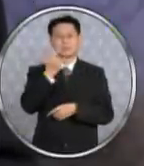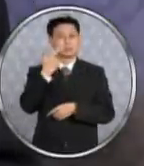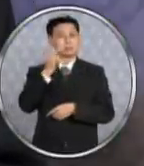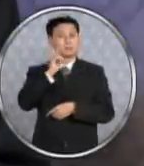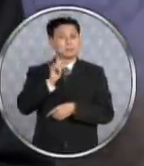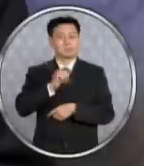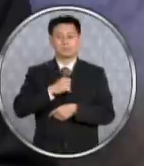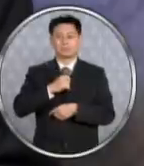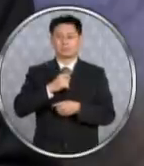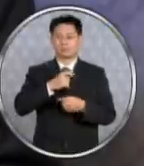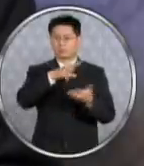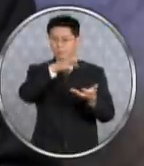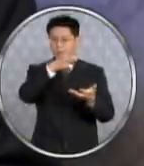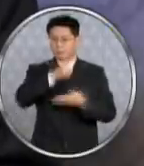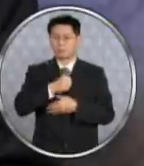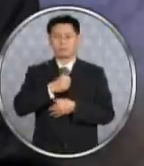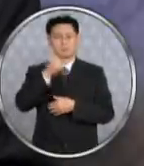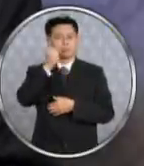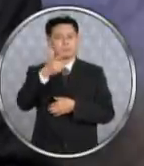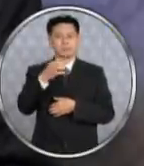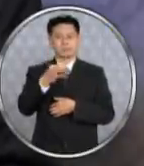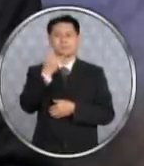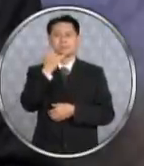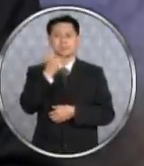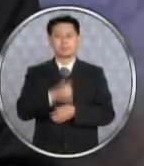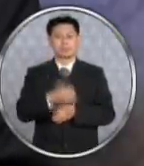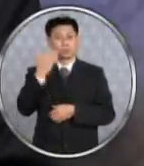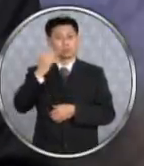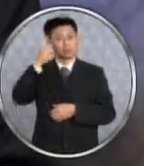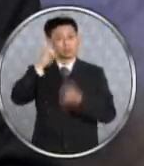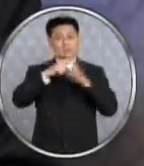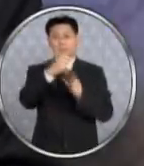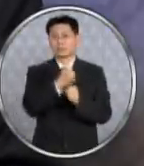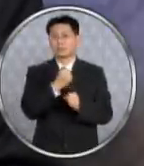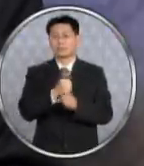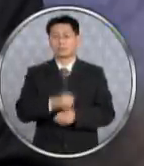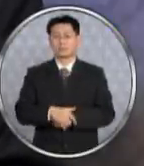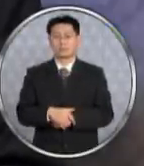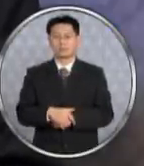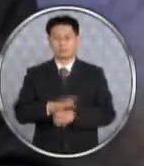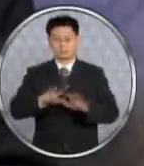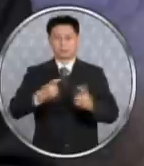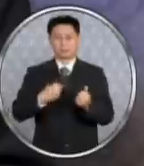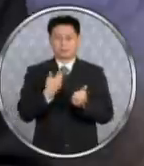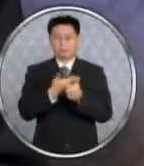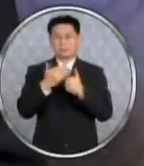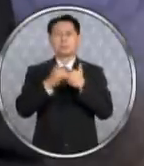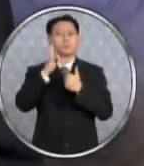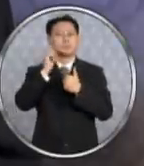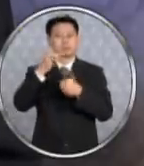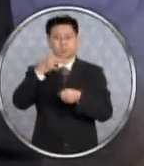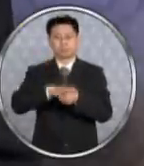领到半年6个月的薪水。想回到职场工作的，我们提供保姆托育